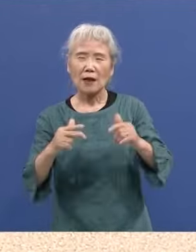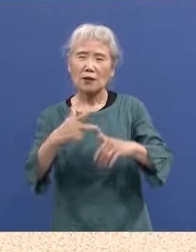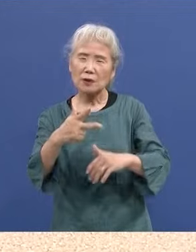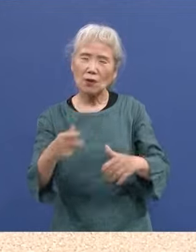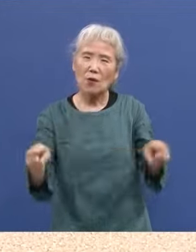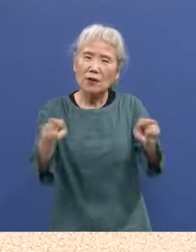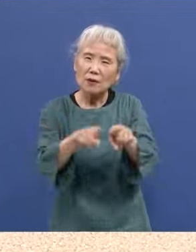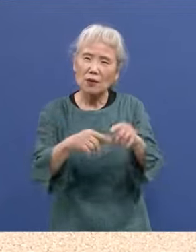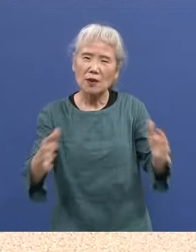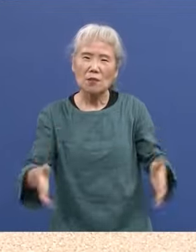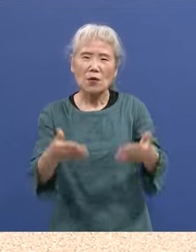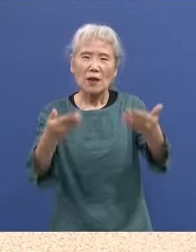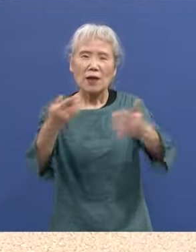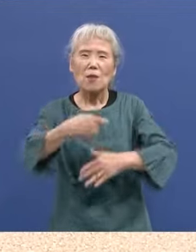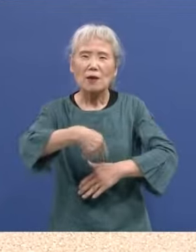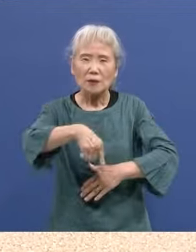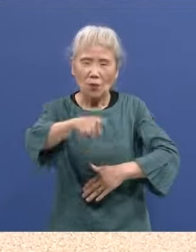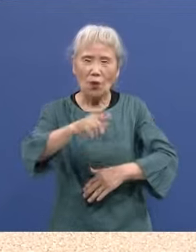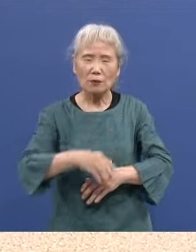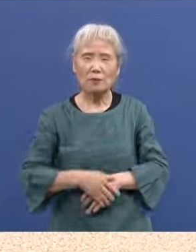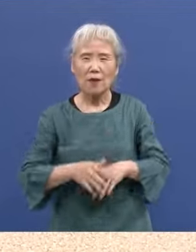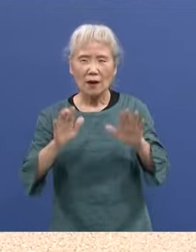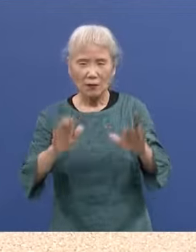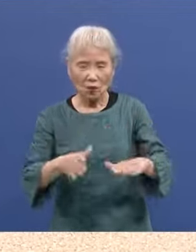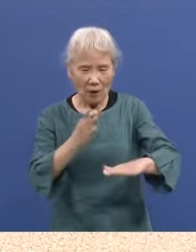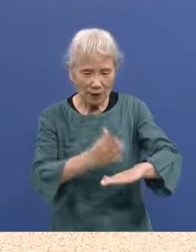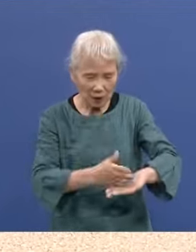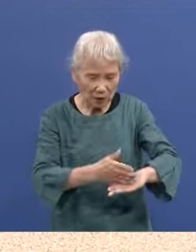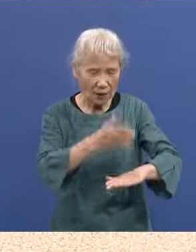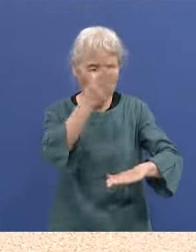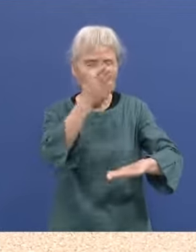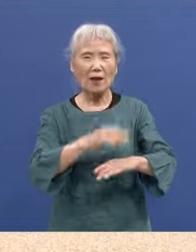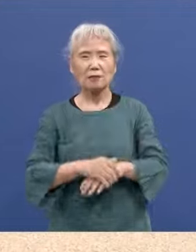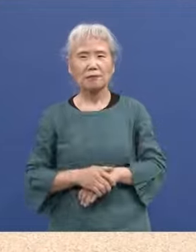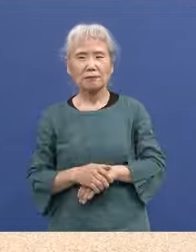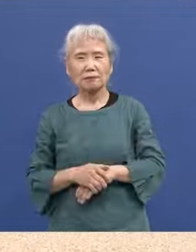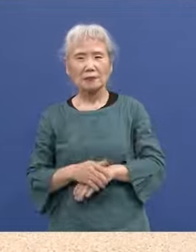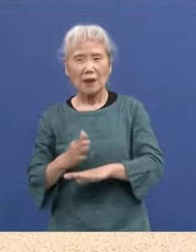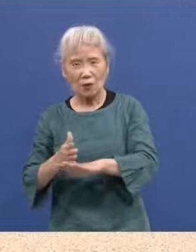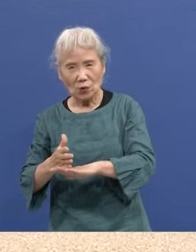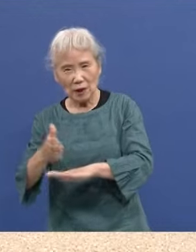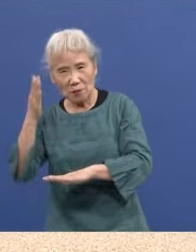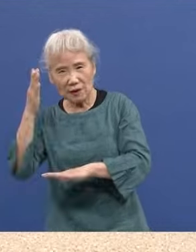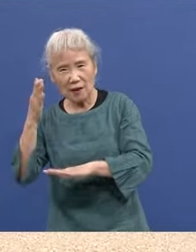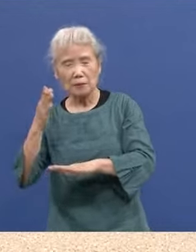一緒に盛り上げましょう。 馬場さん、今日はありがとうございました。 ありがとうございました。